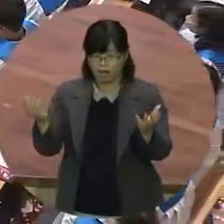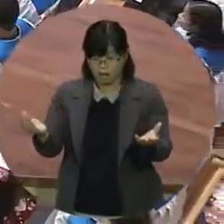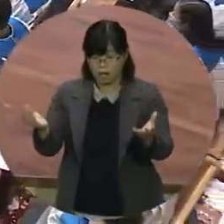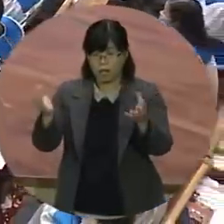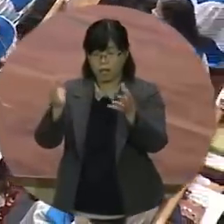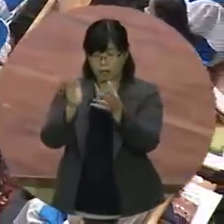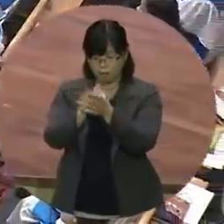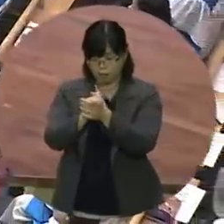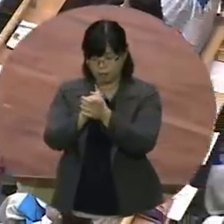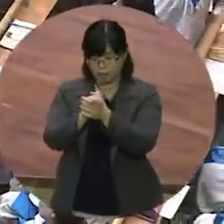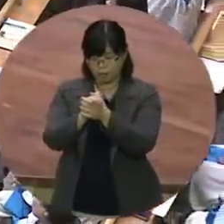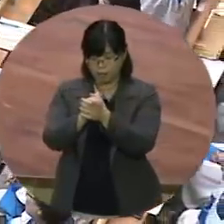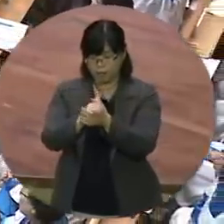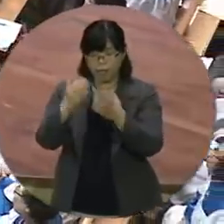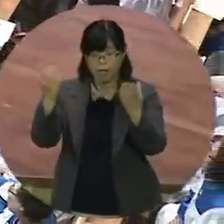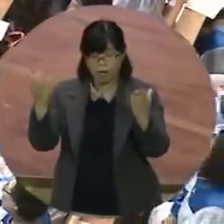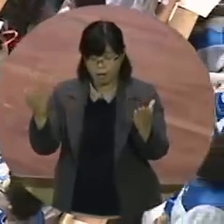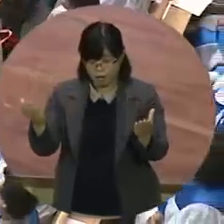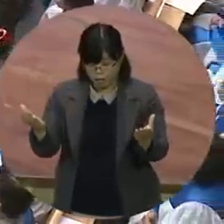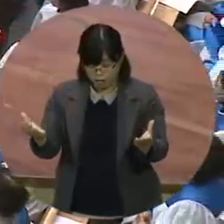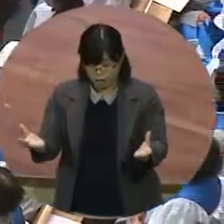아멘.